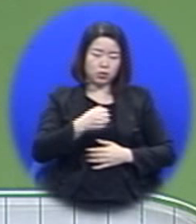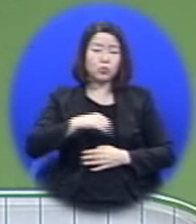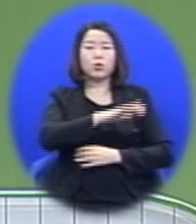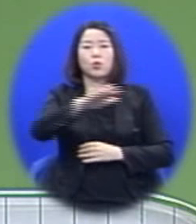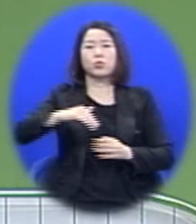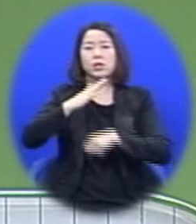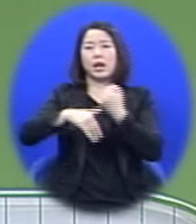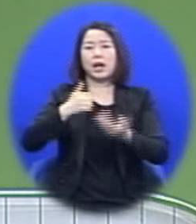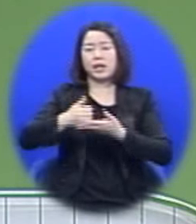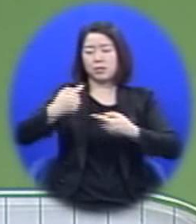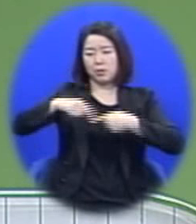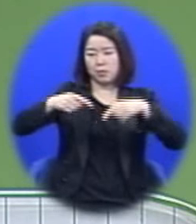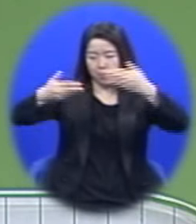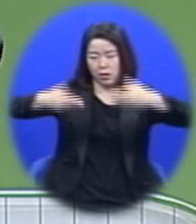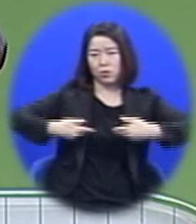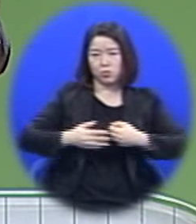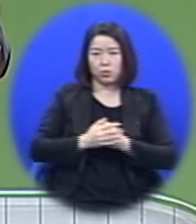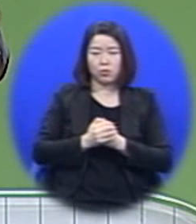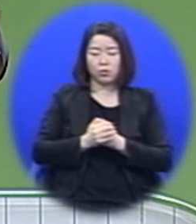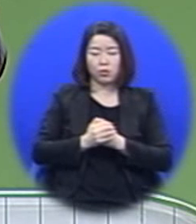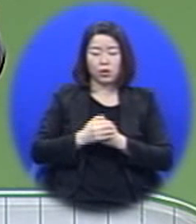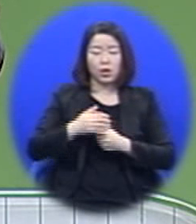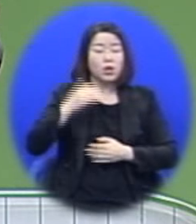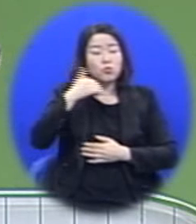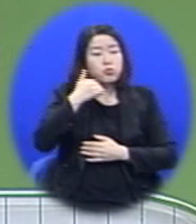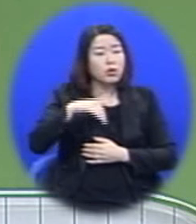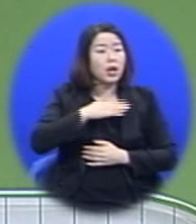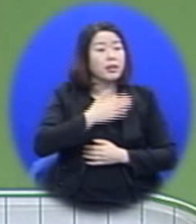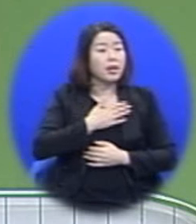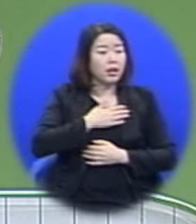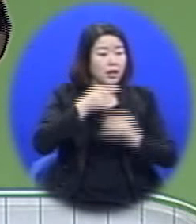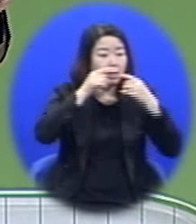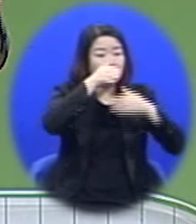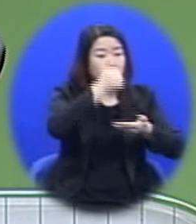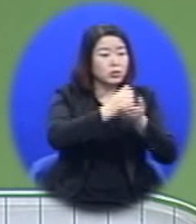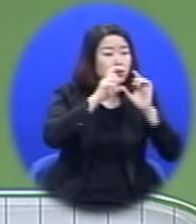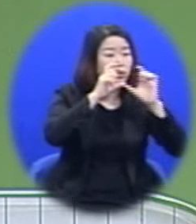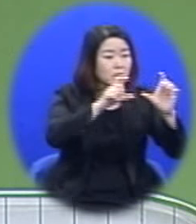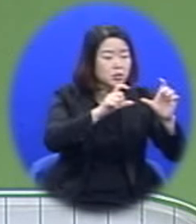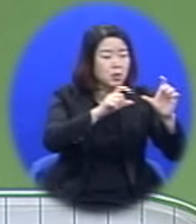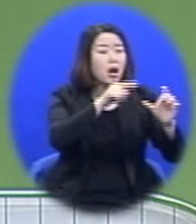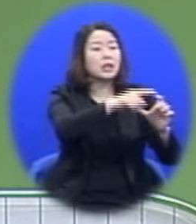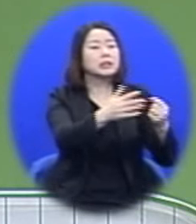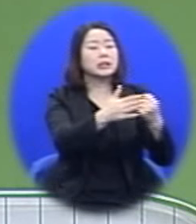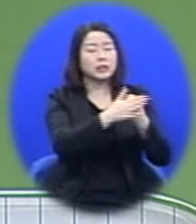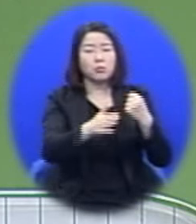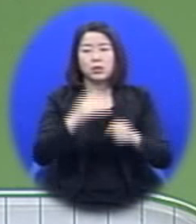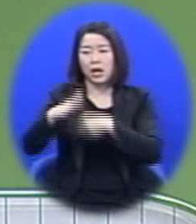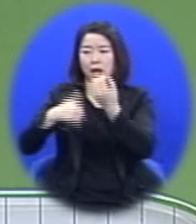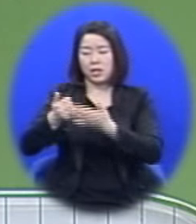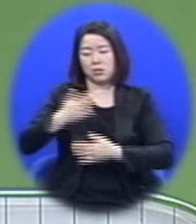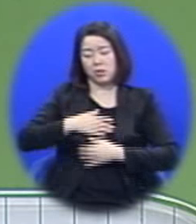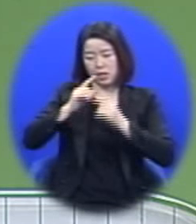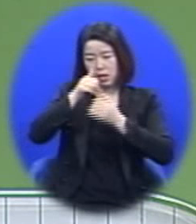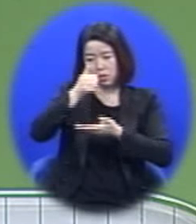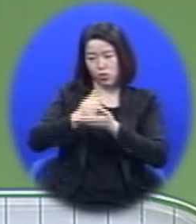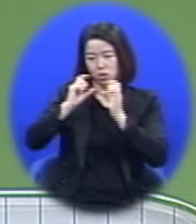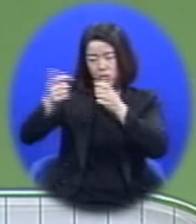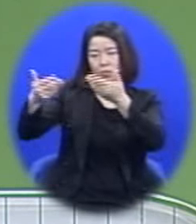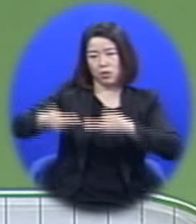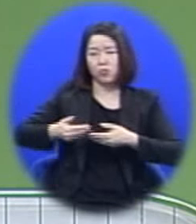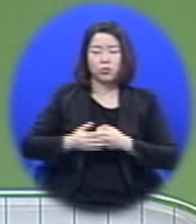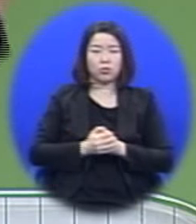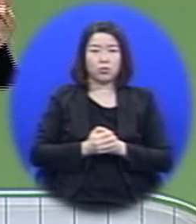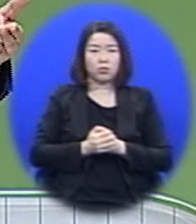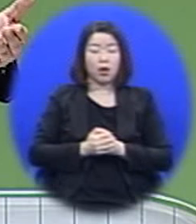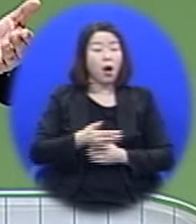비판하시고, 여러분이 누구를 정죄하면 여러분의 그 정죄했던 것으로 여러분을 정죄하신다. 만약에